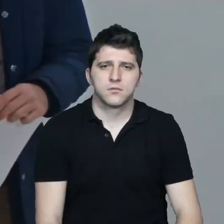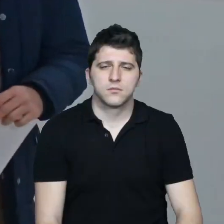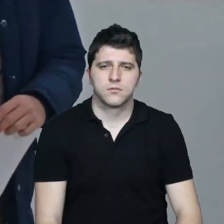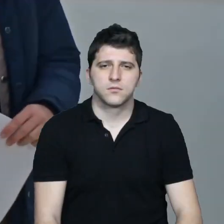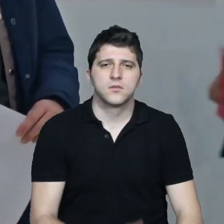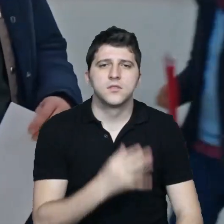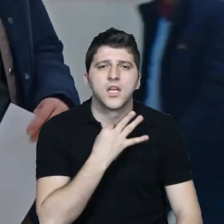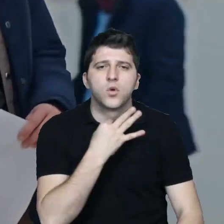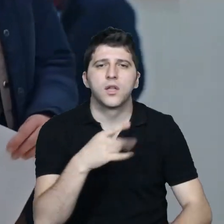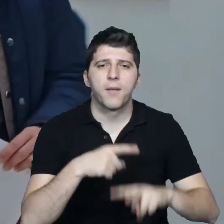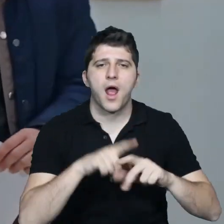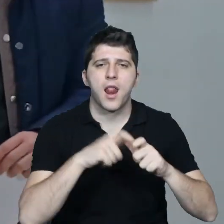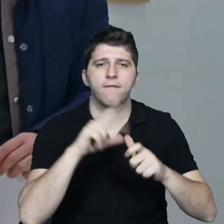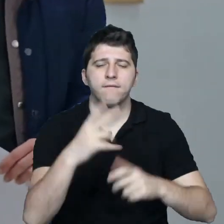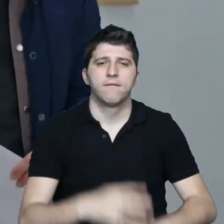Teşekkür ederim Alev.